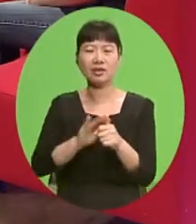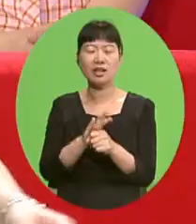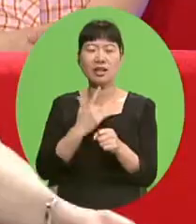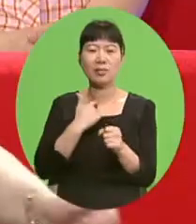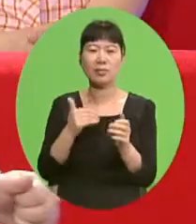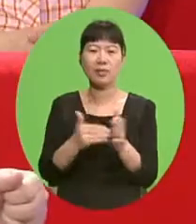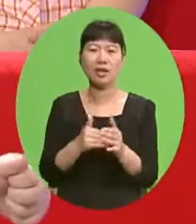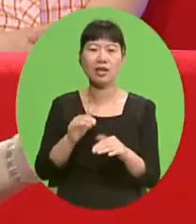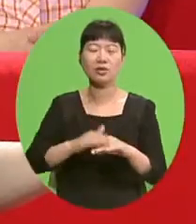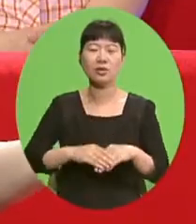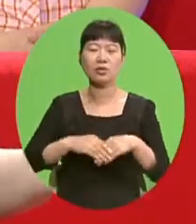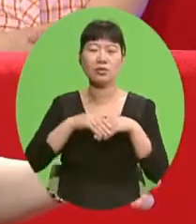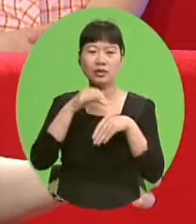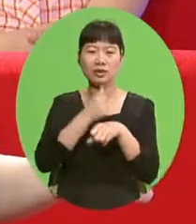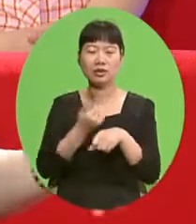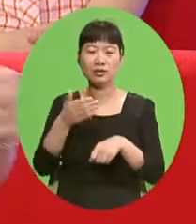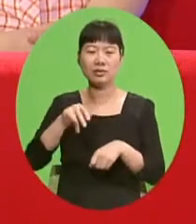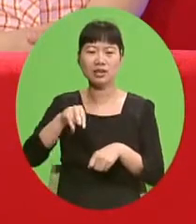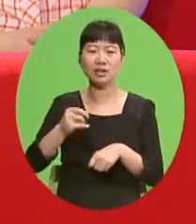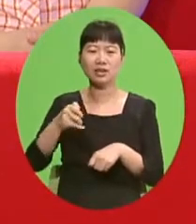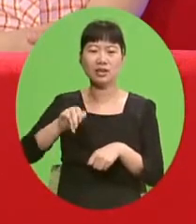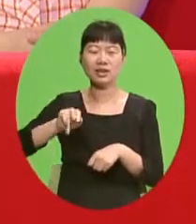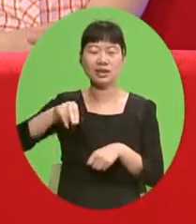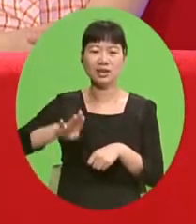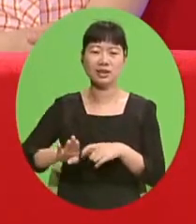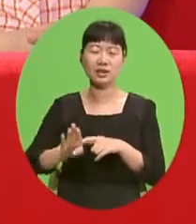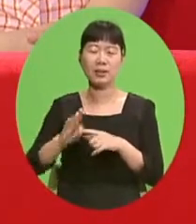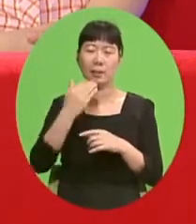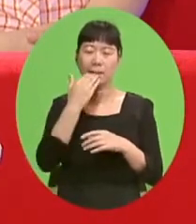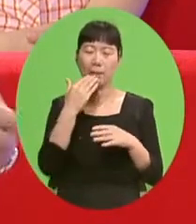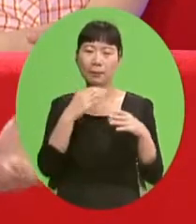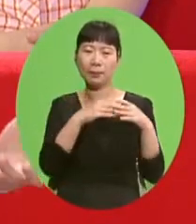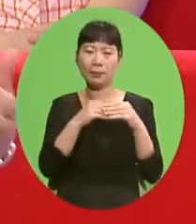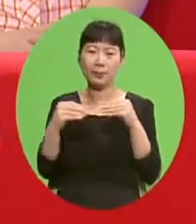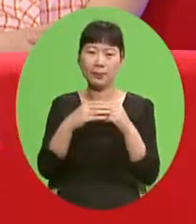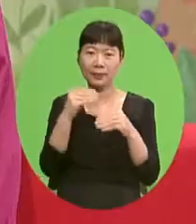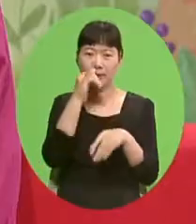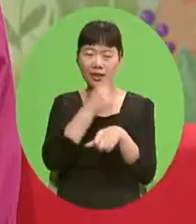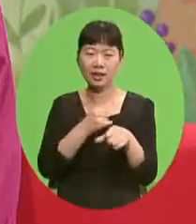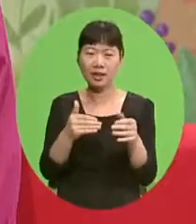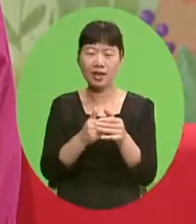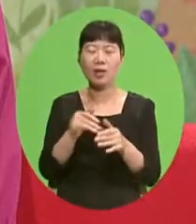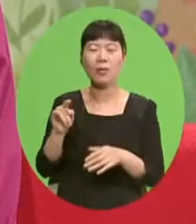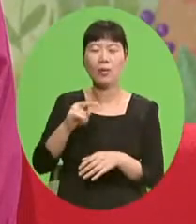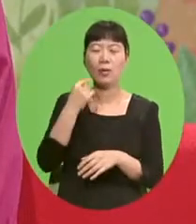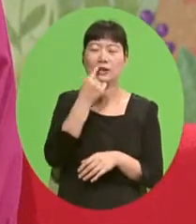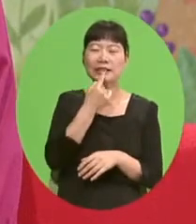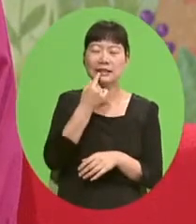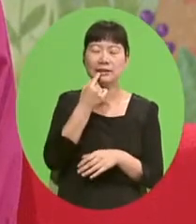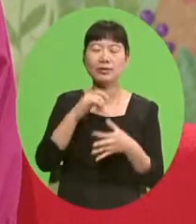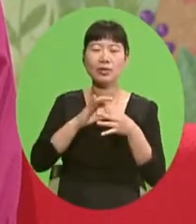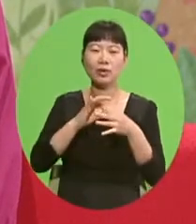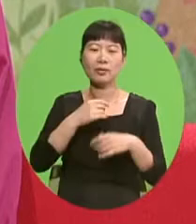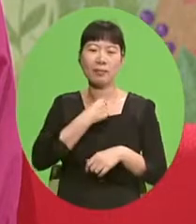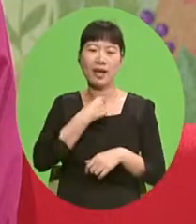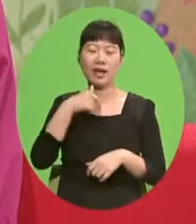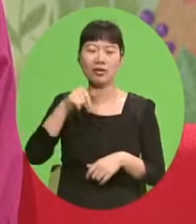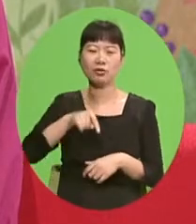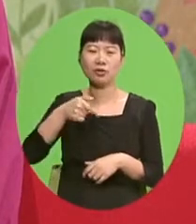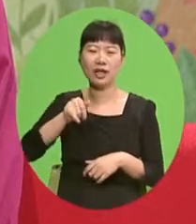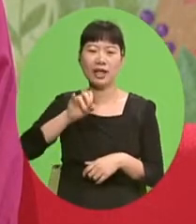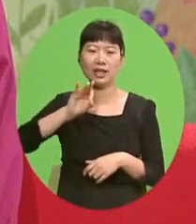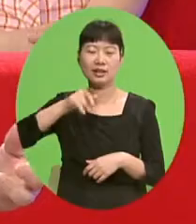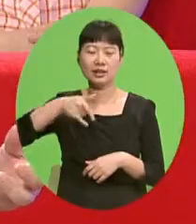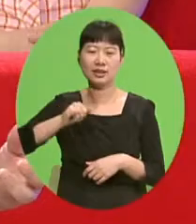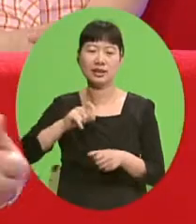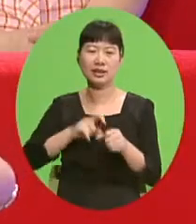사랑하면 손도 잡지만 이 스킨십. 그렇죠. 키스도 하잖아요. 이게 뭔가 이렇게 구강기적인 그런 서로의 만족감과